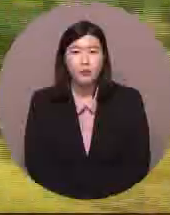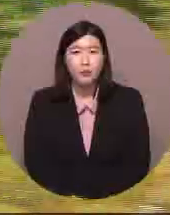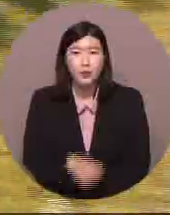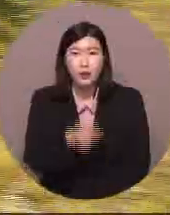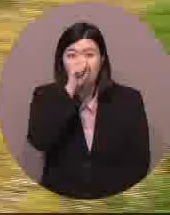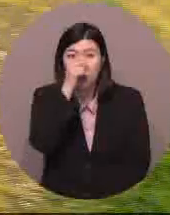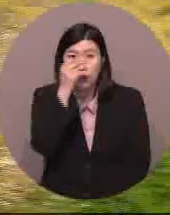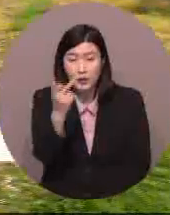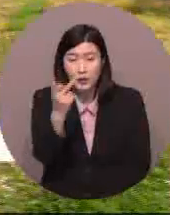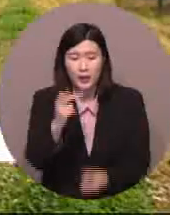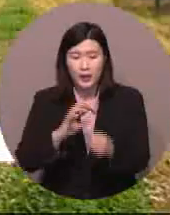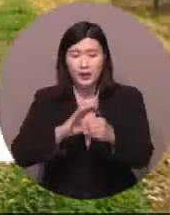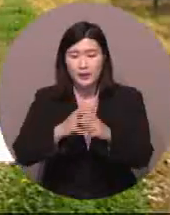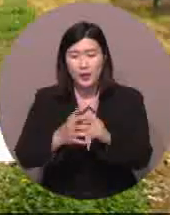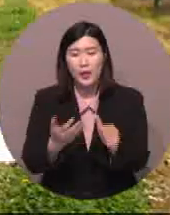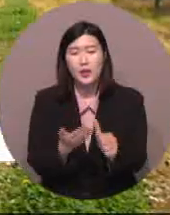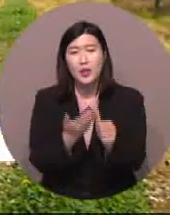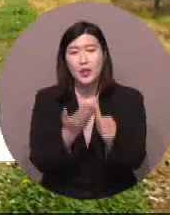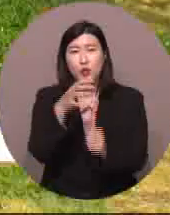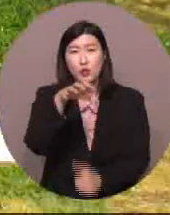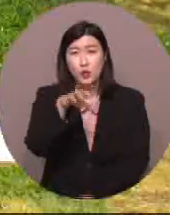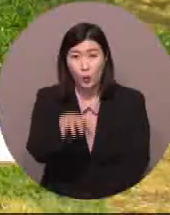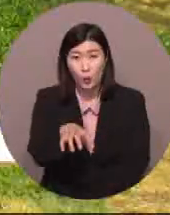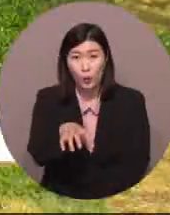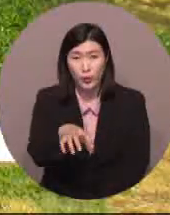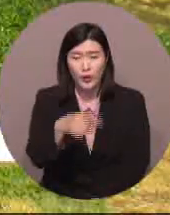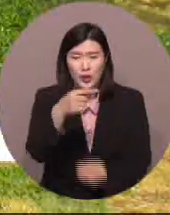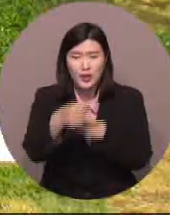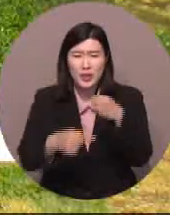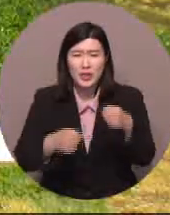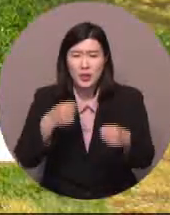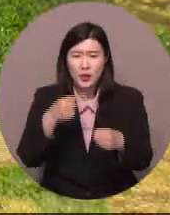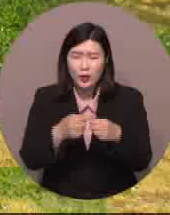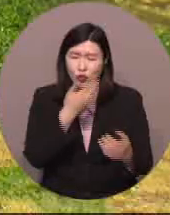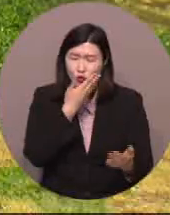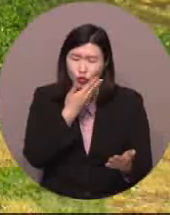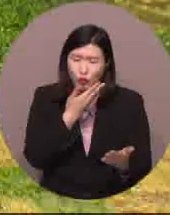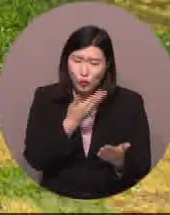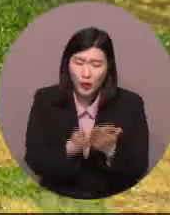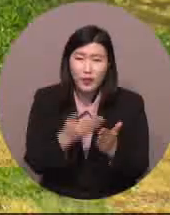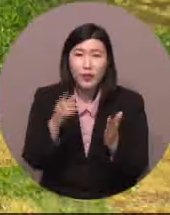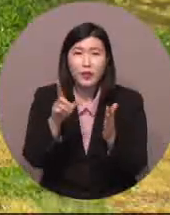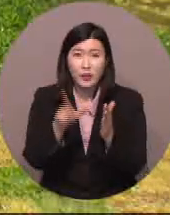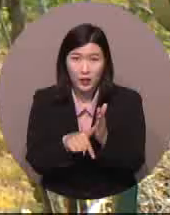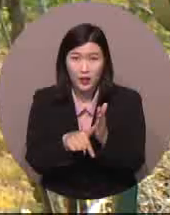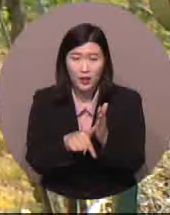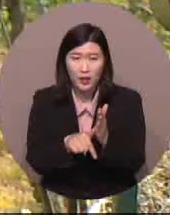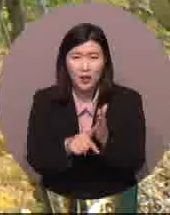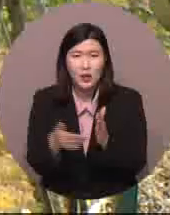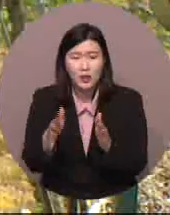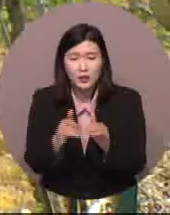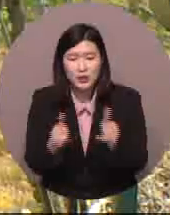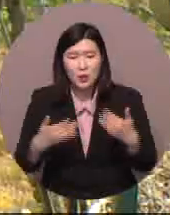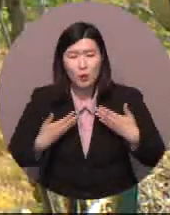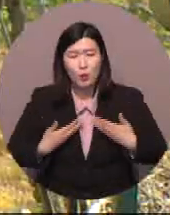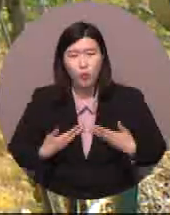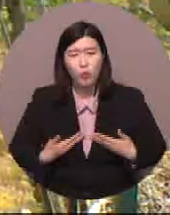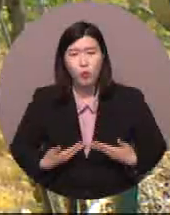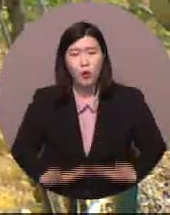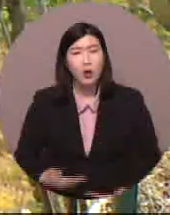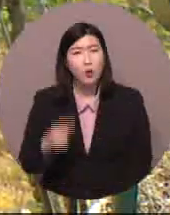서산에 있는 한 사과 농가. 1년 농사를 좌우할 인공수분을 해야 할 시기이지만 농가는 한산하기만